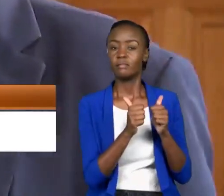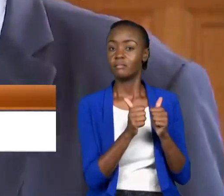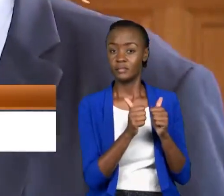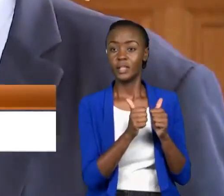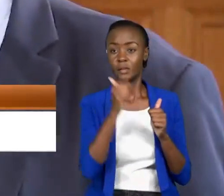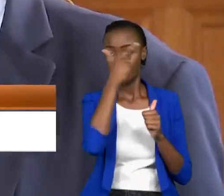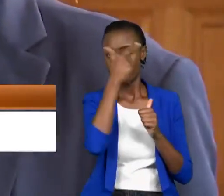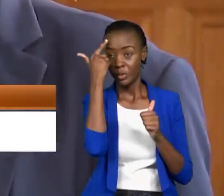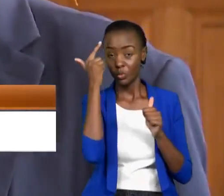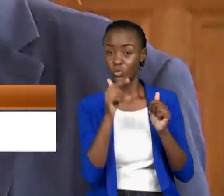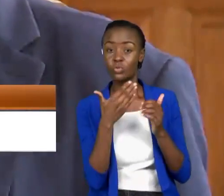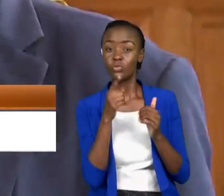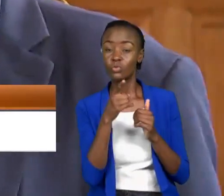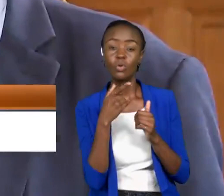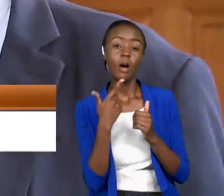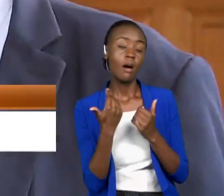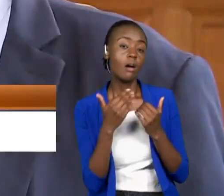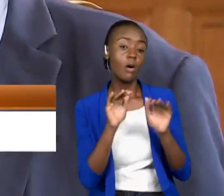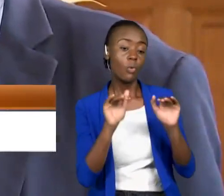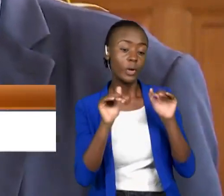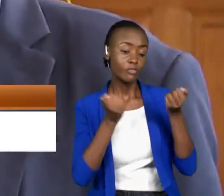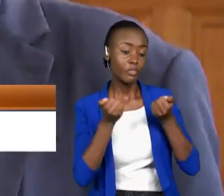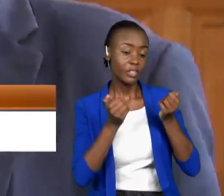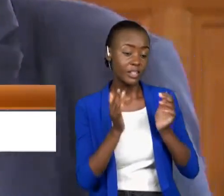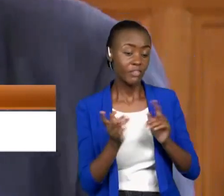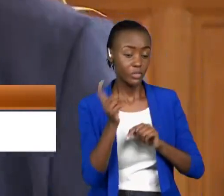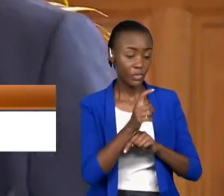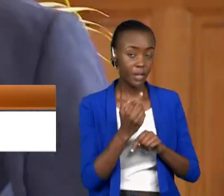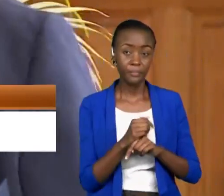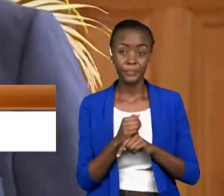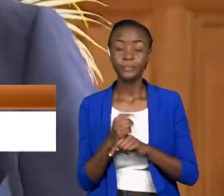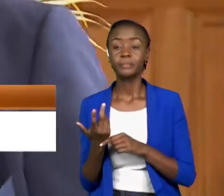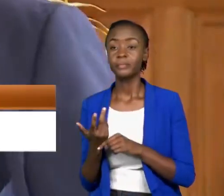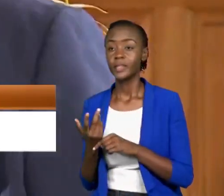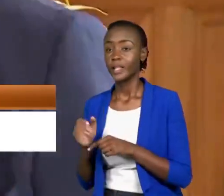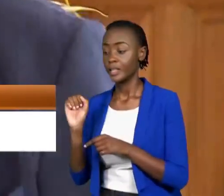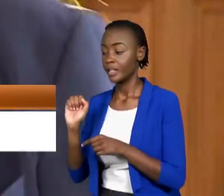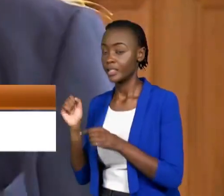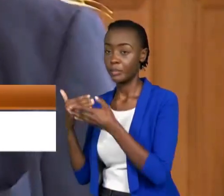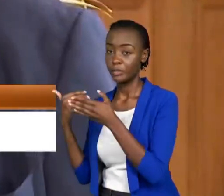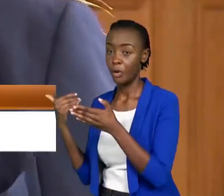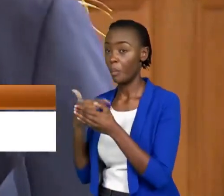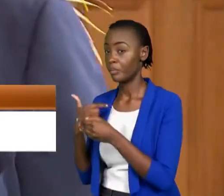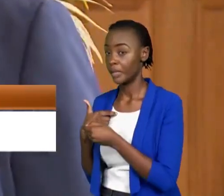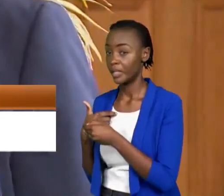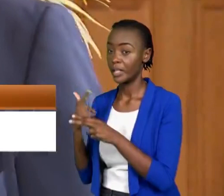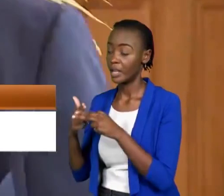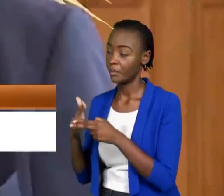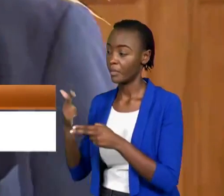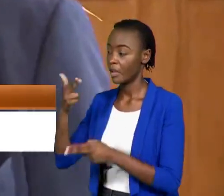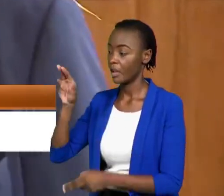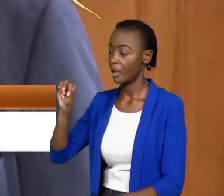sababu mnangojea madereva. Mpango imekuwaje kufikia sasa? Kama ulivyotaja hapo awali, majina ni Kikumba Humphrey,